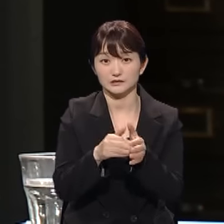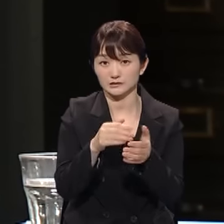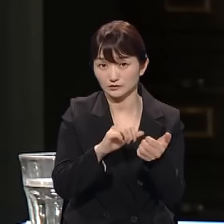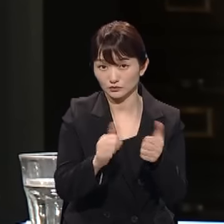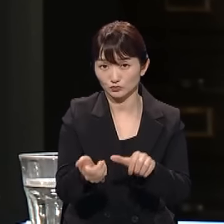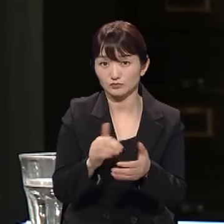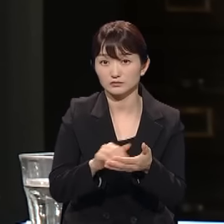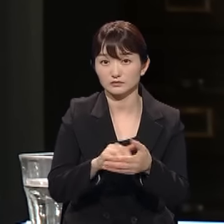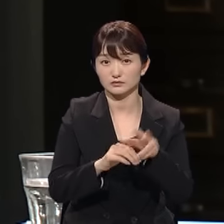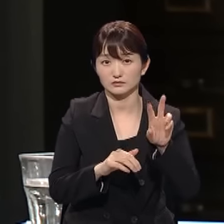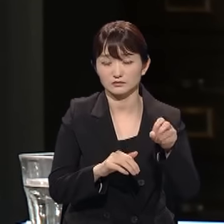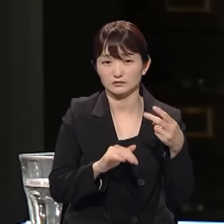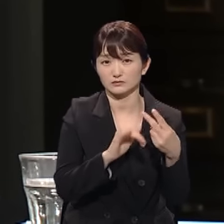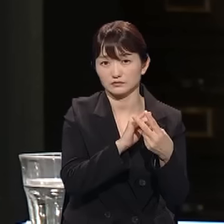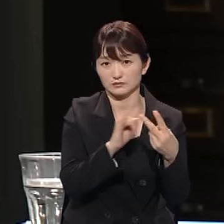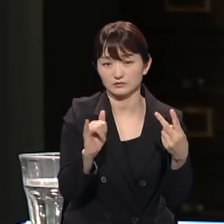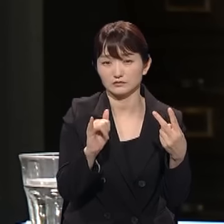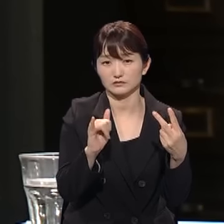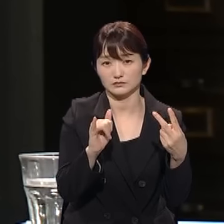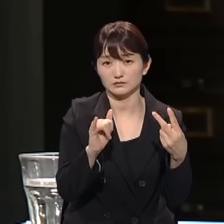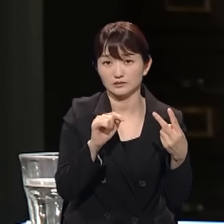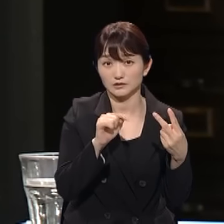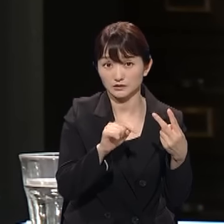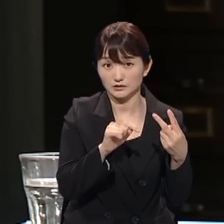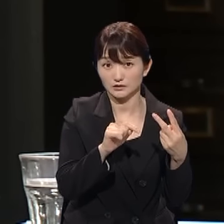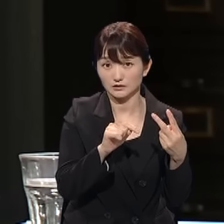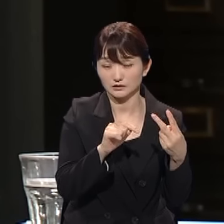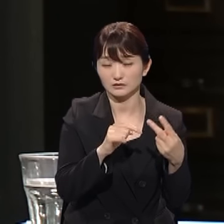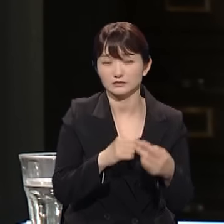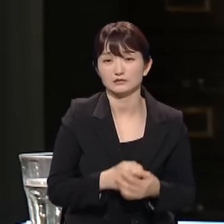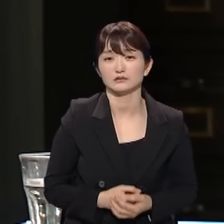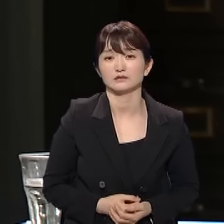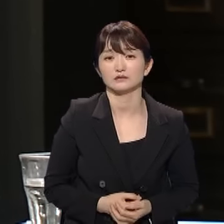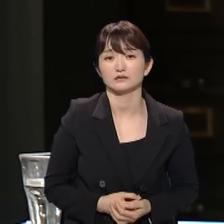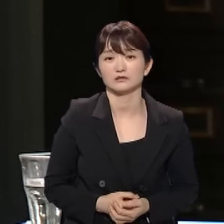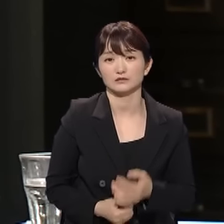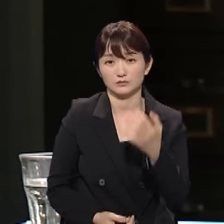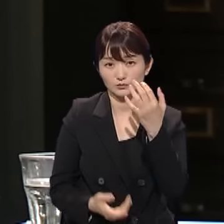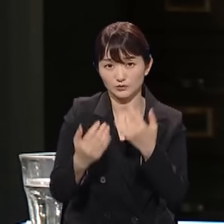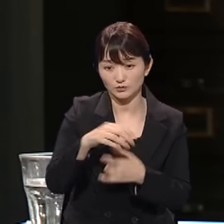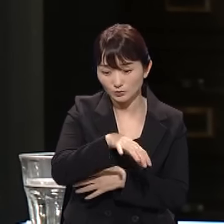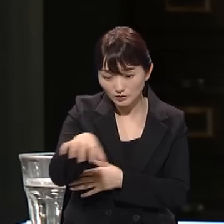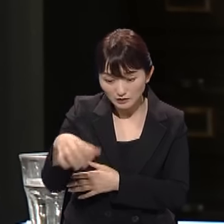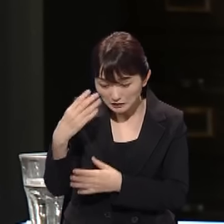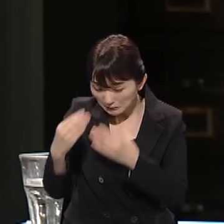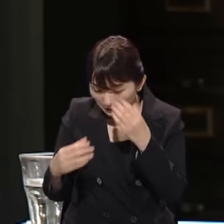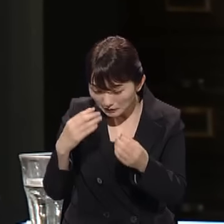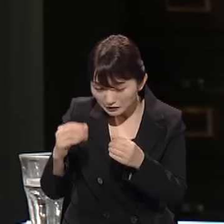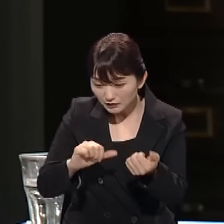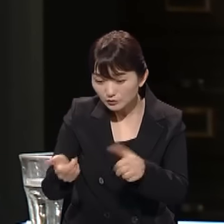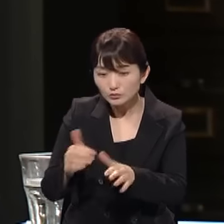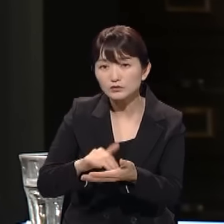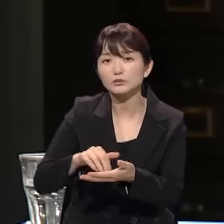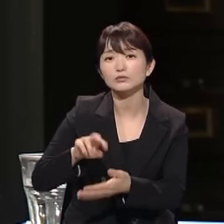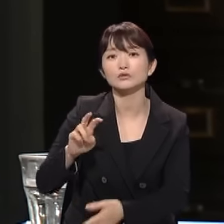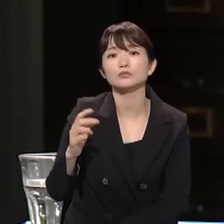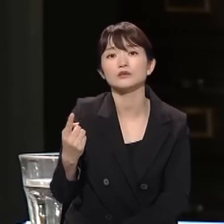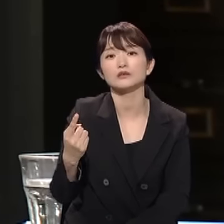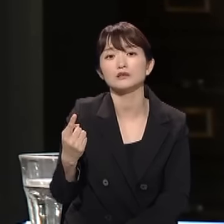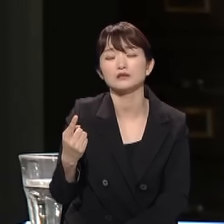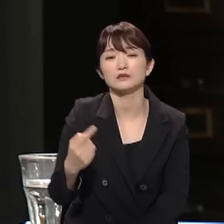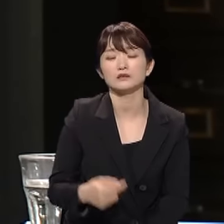사망자 숫자는 22명입니다. 그런데 화재 현장에서 발견된 시신만 21구.